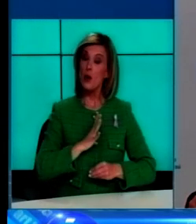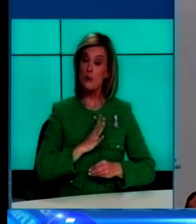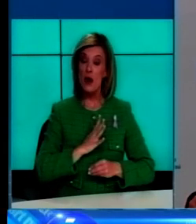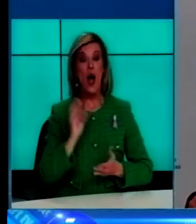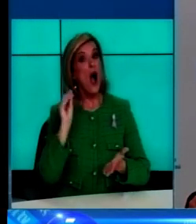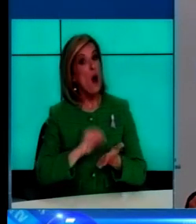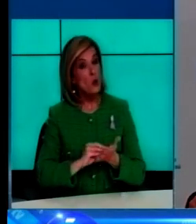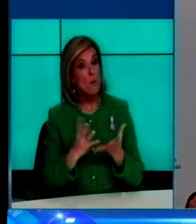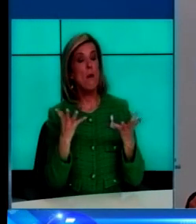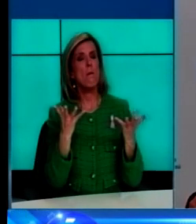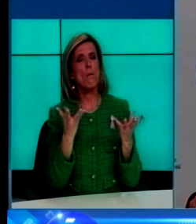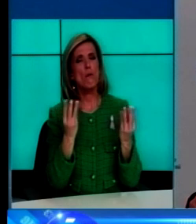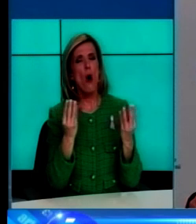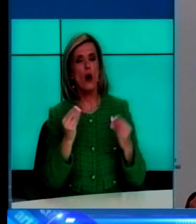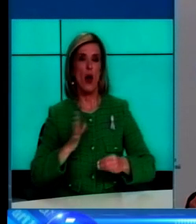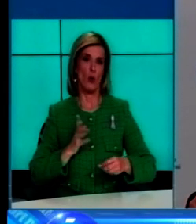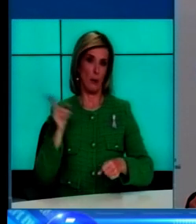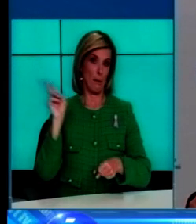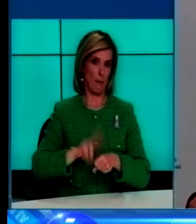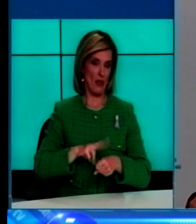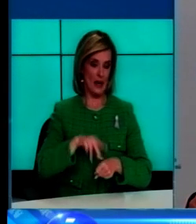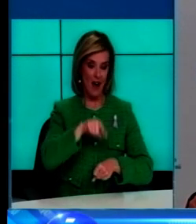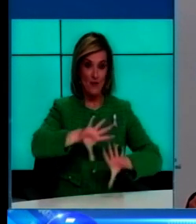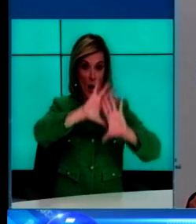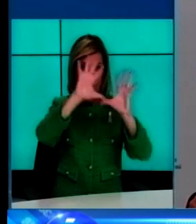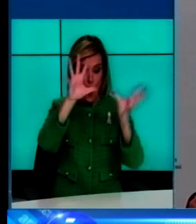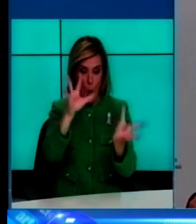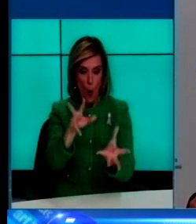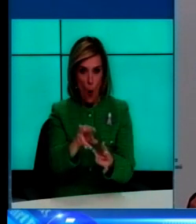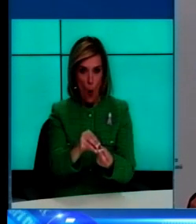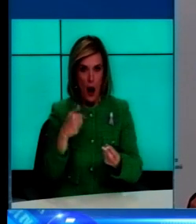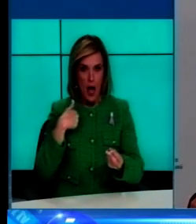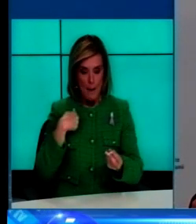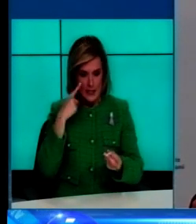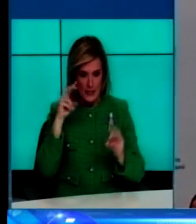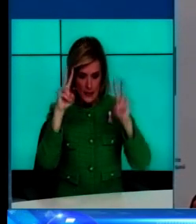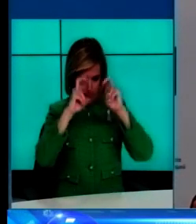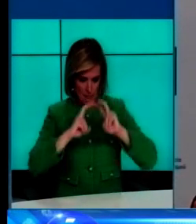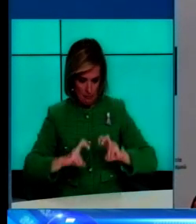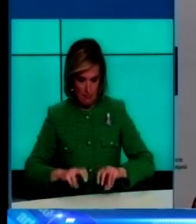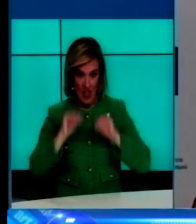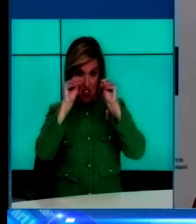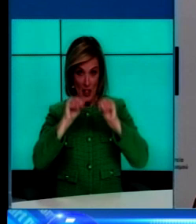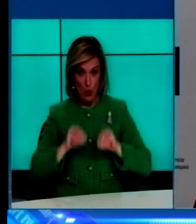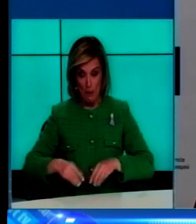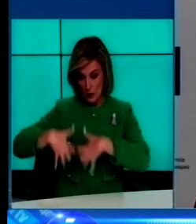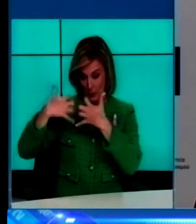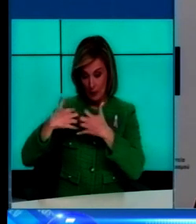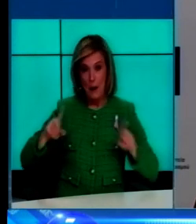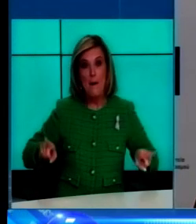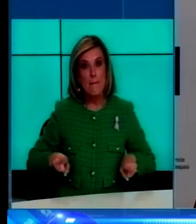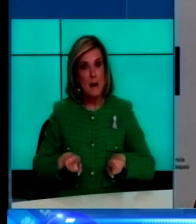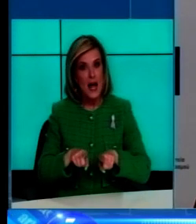απέθαναν. Τα δεδομένα αυτά έγινε διασύνδεση των δεδομένων αυτών με το Εθνικό Εμβολιαστικό